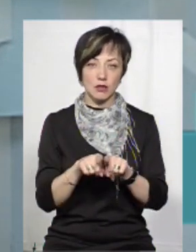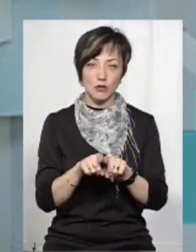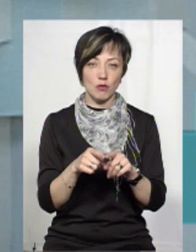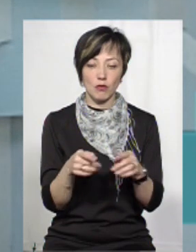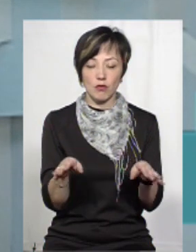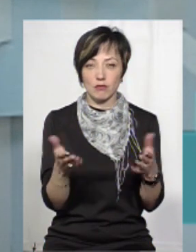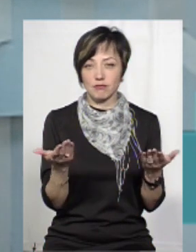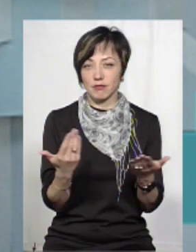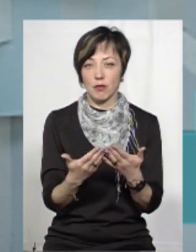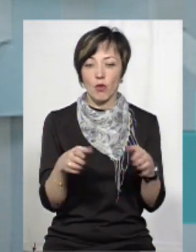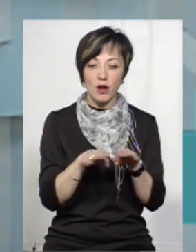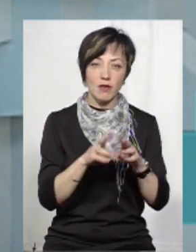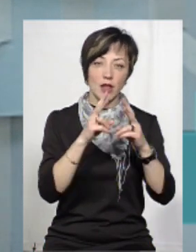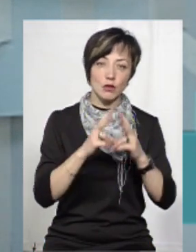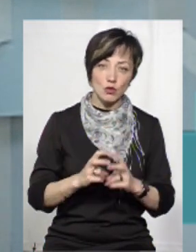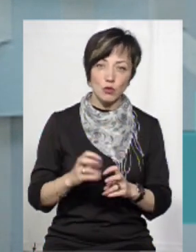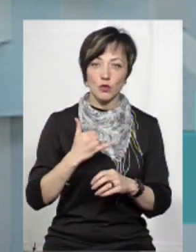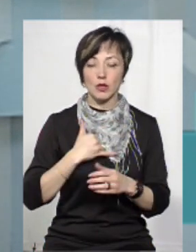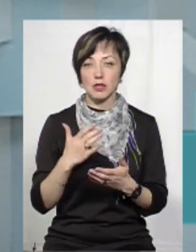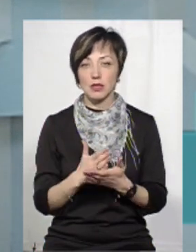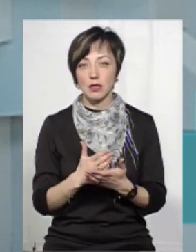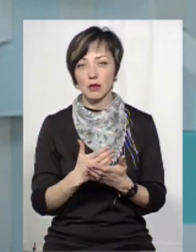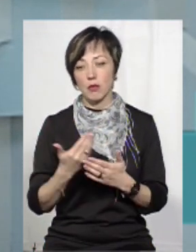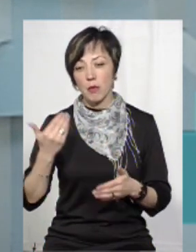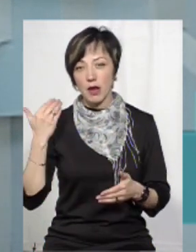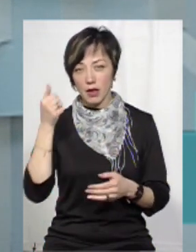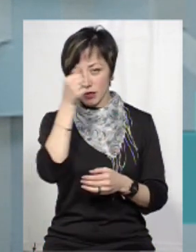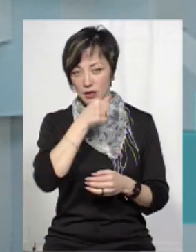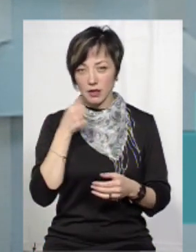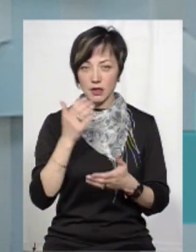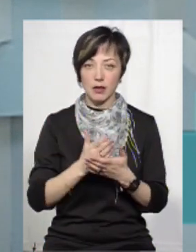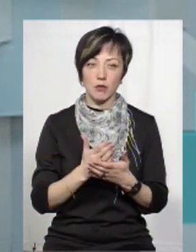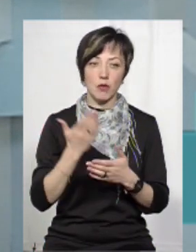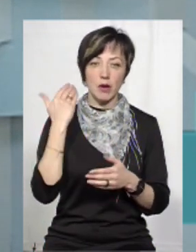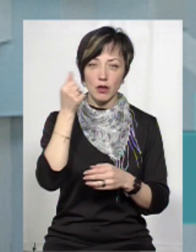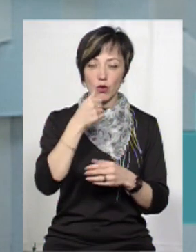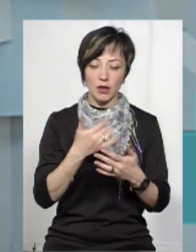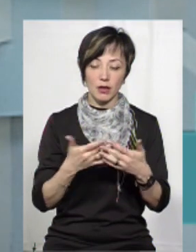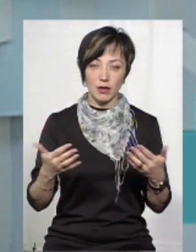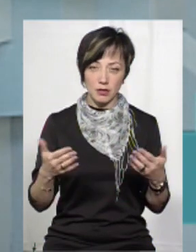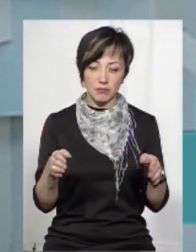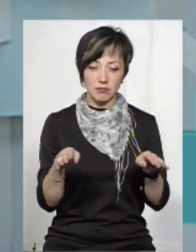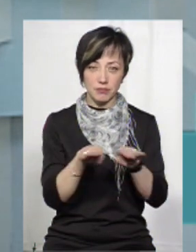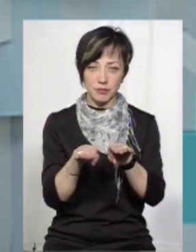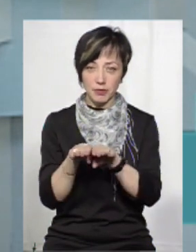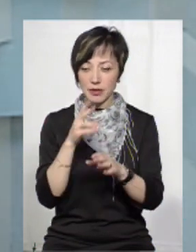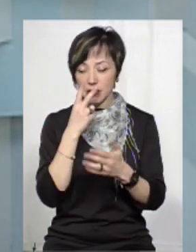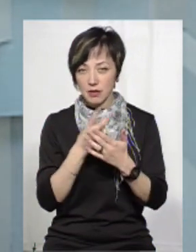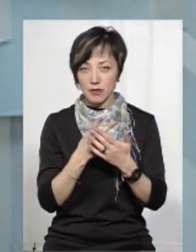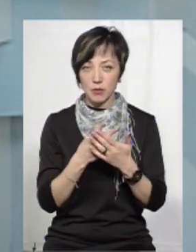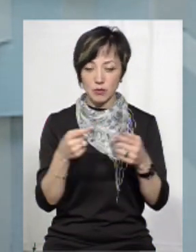ми порівнюємо, ми аналізуємо. В нас є попередній рік, в нас є попередні роки. Ми